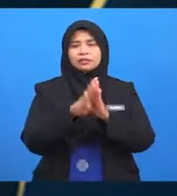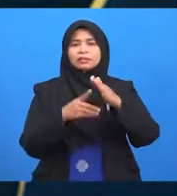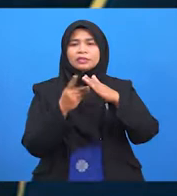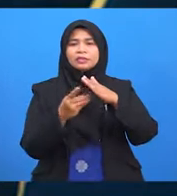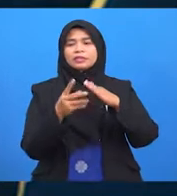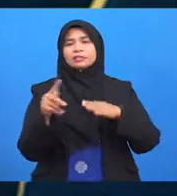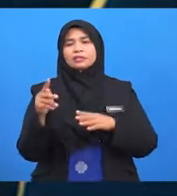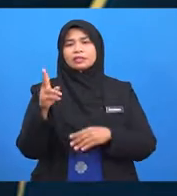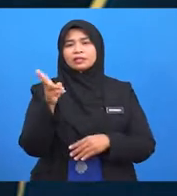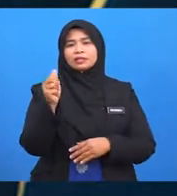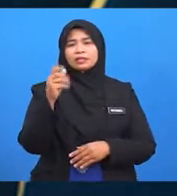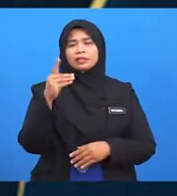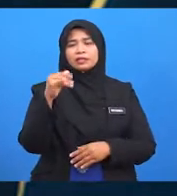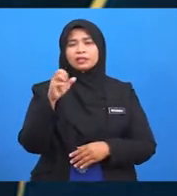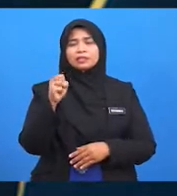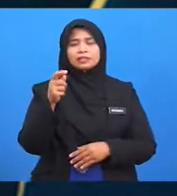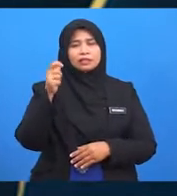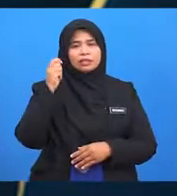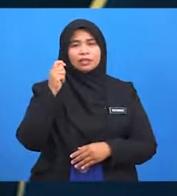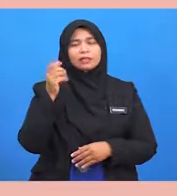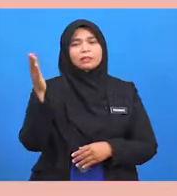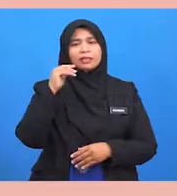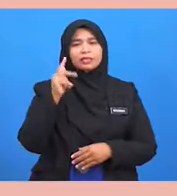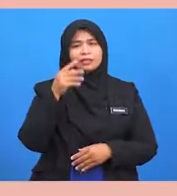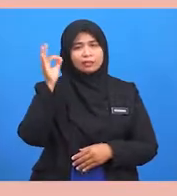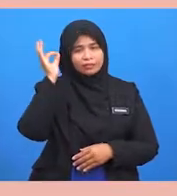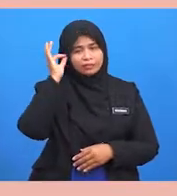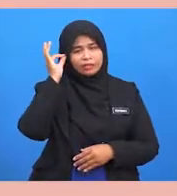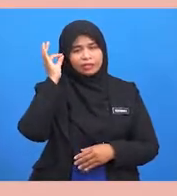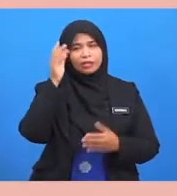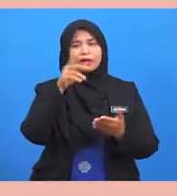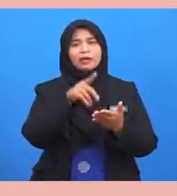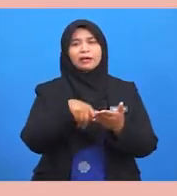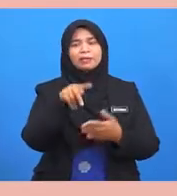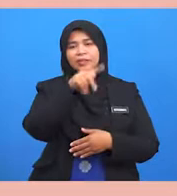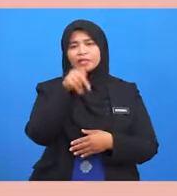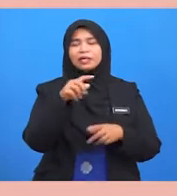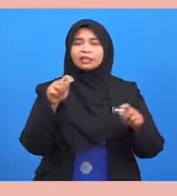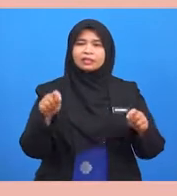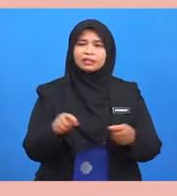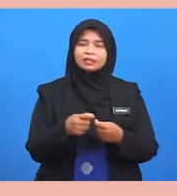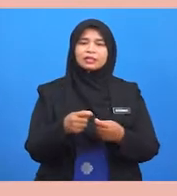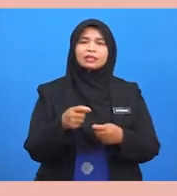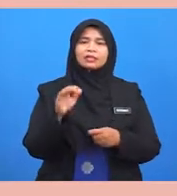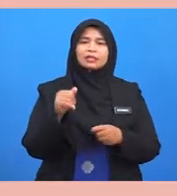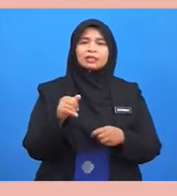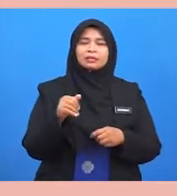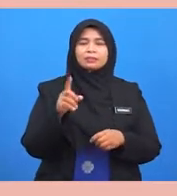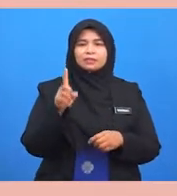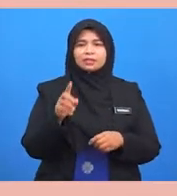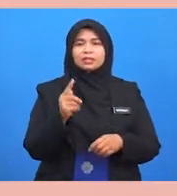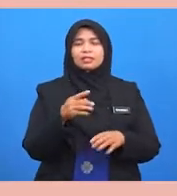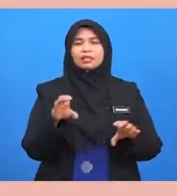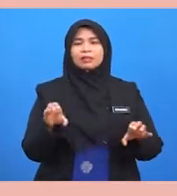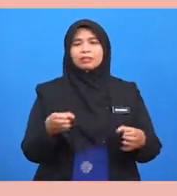Berdasarkan hadis tadi, mari kita fikirkan apakah tindakan yang patut